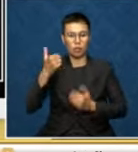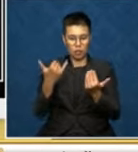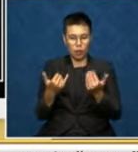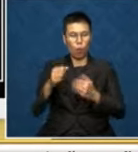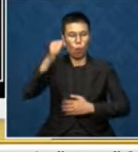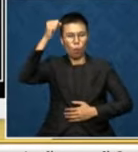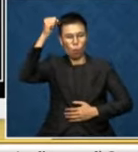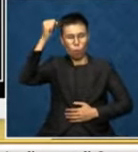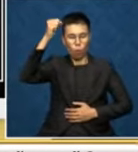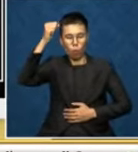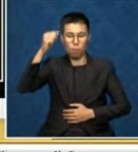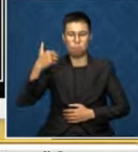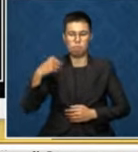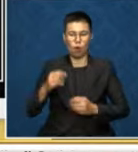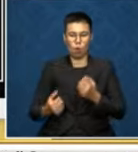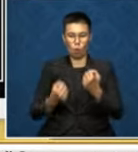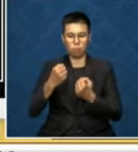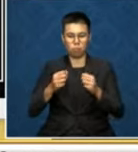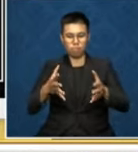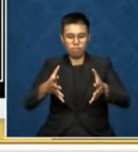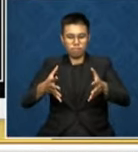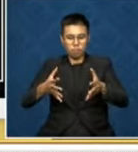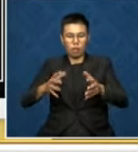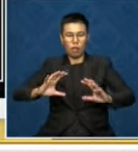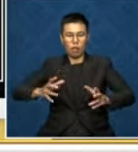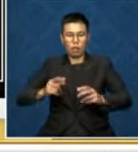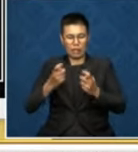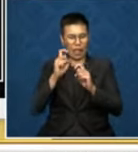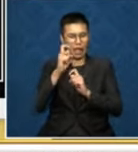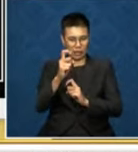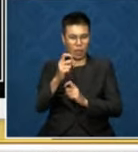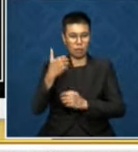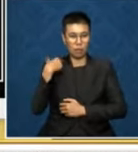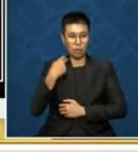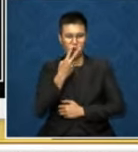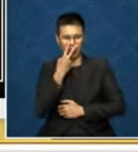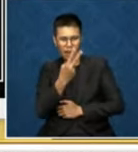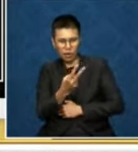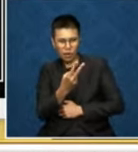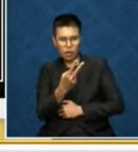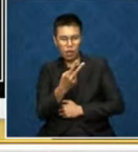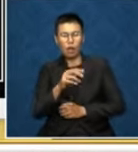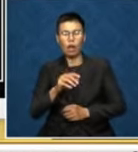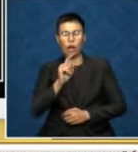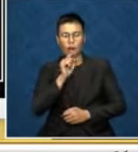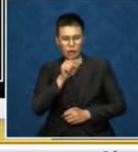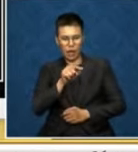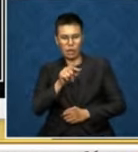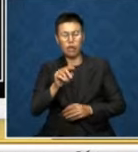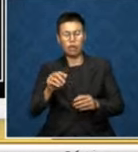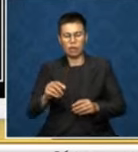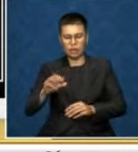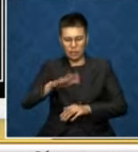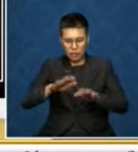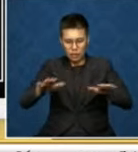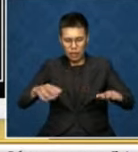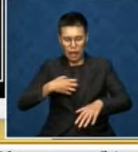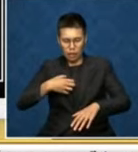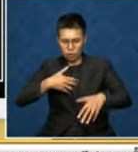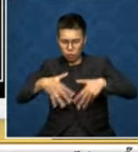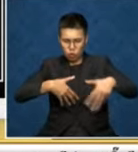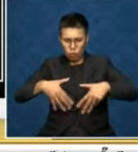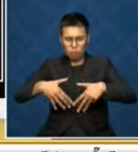นะครับมีความอันตรายเป็นอย่างมากนะครับหากรัฐมนตรีว่าการกระทรวงคมนาคมเห็นถึงความปลอดภัยเห็นถึงความสำคัญของพี่น้อง